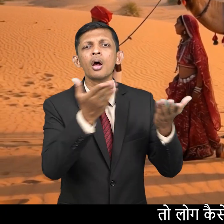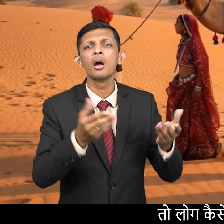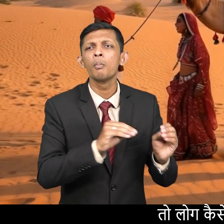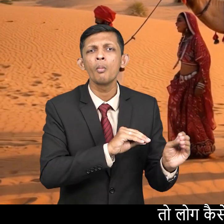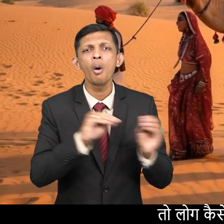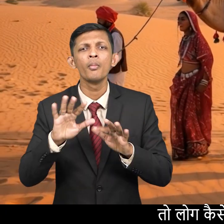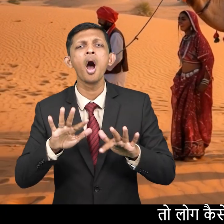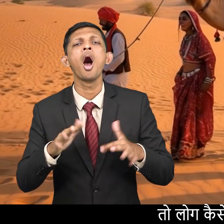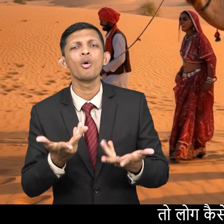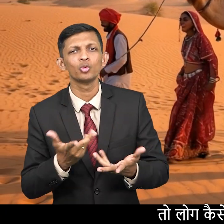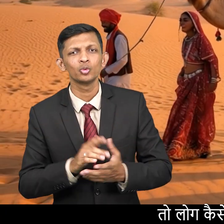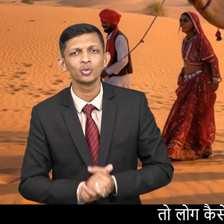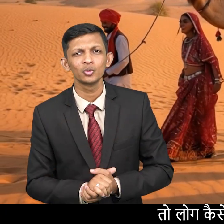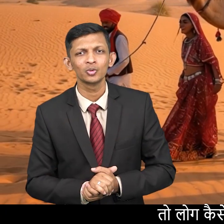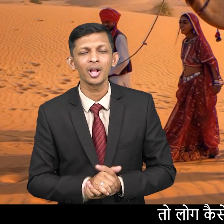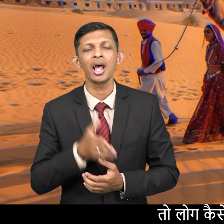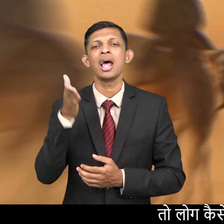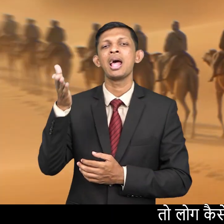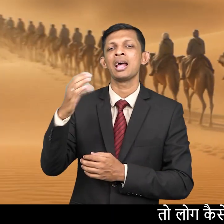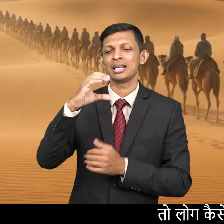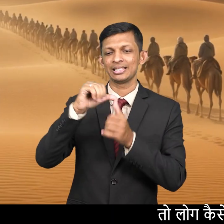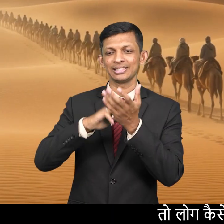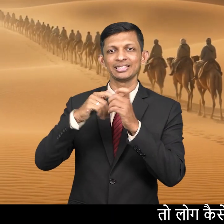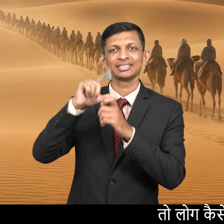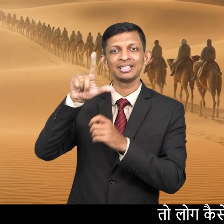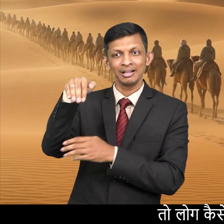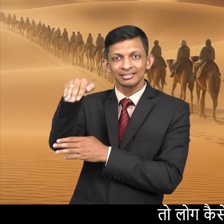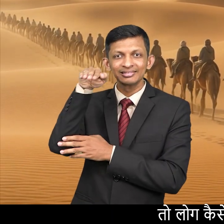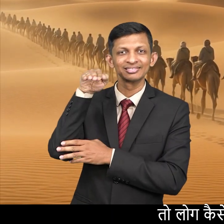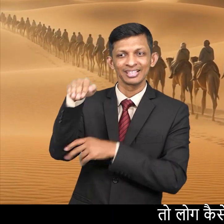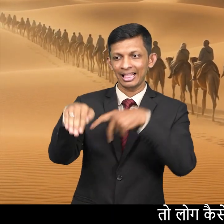तो लोग कैसे चलते हैं? वे ऊंट की सवारी करते हैं।